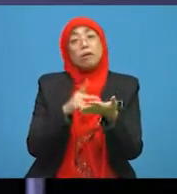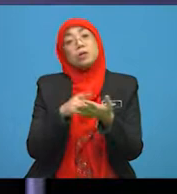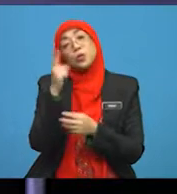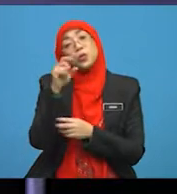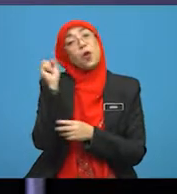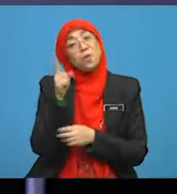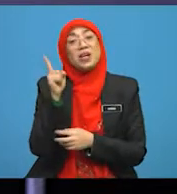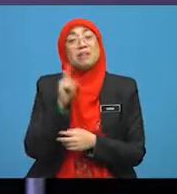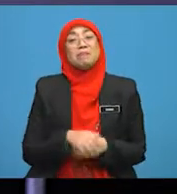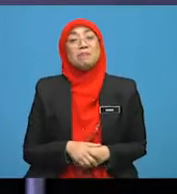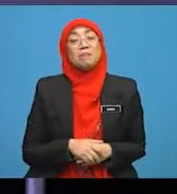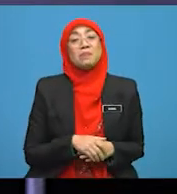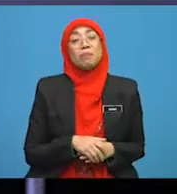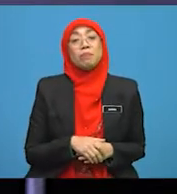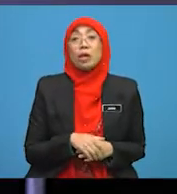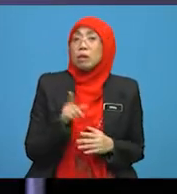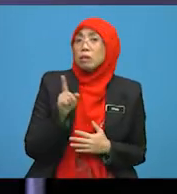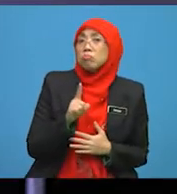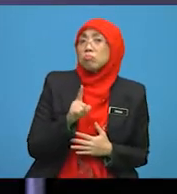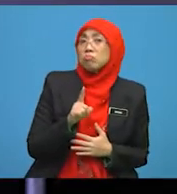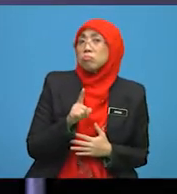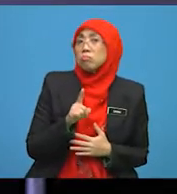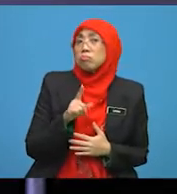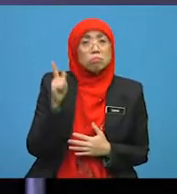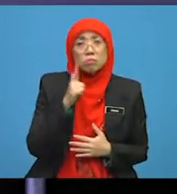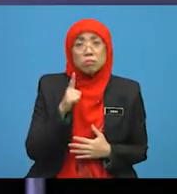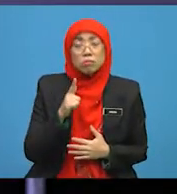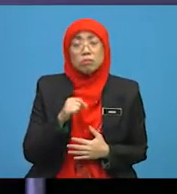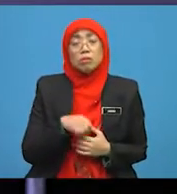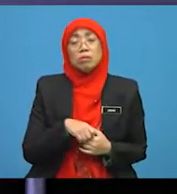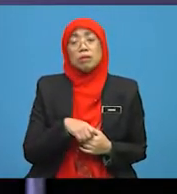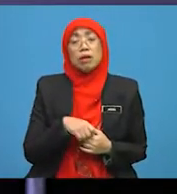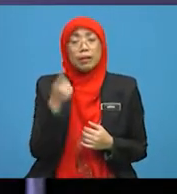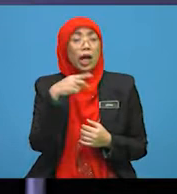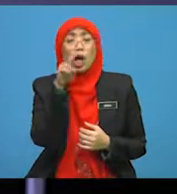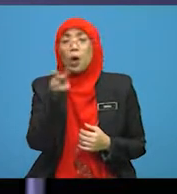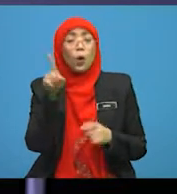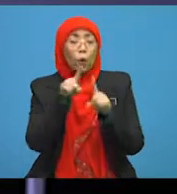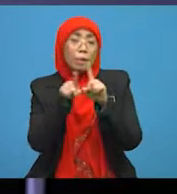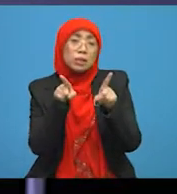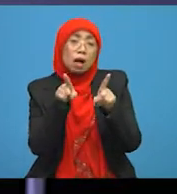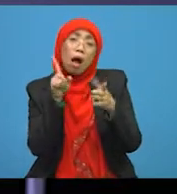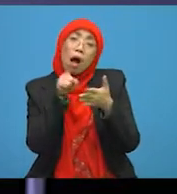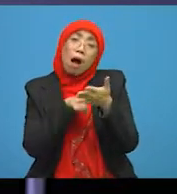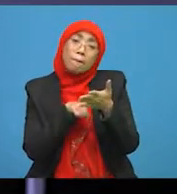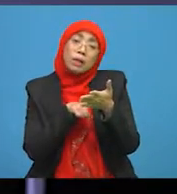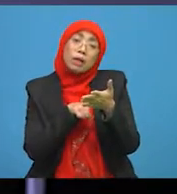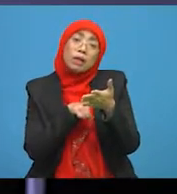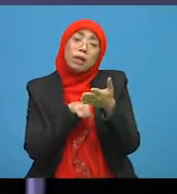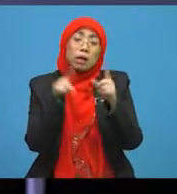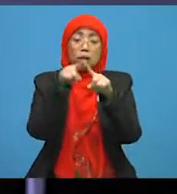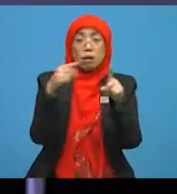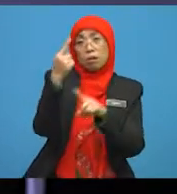polisemi. Oh ya, para pelajar, cikgu ingin kongsikan di sini perbezaan antara